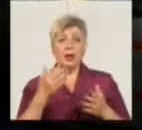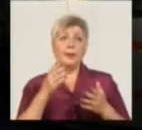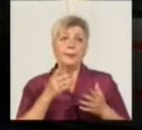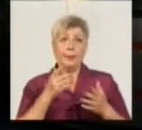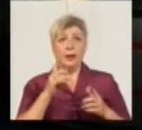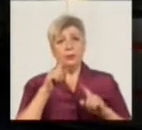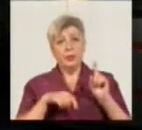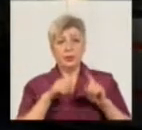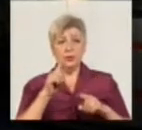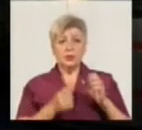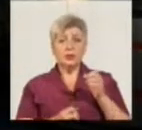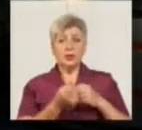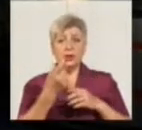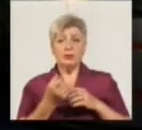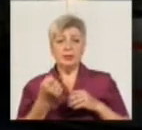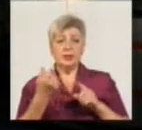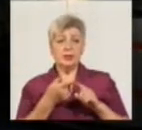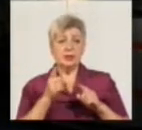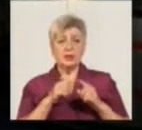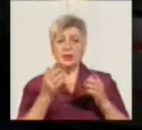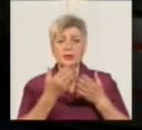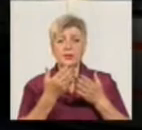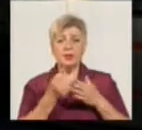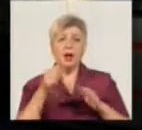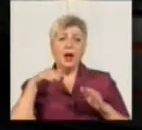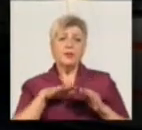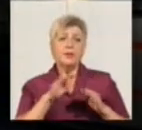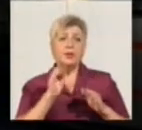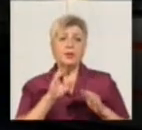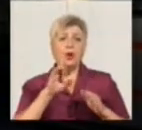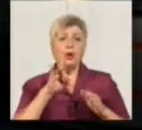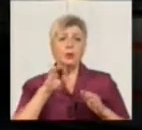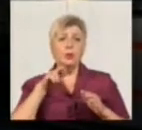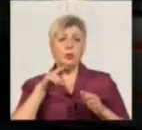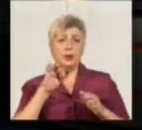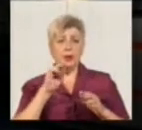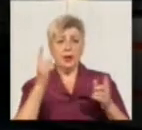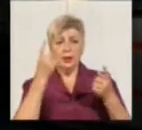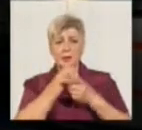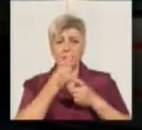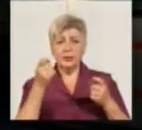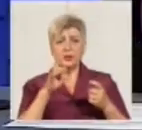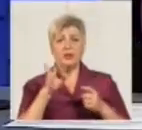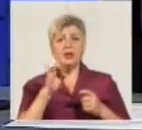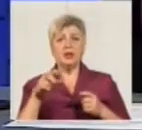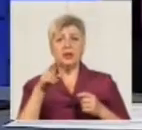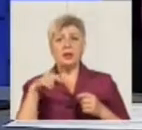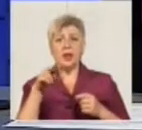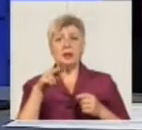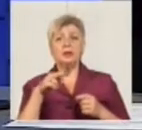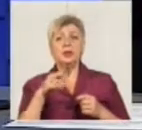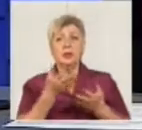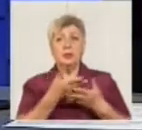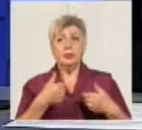періодично з'являються. Іноді це не стрічки навіть, а відеоролики, інформаційний ряд. Ми